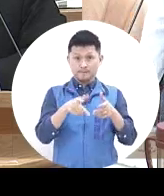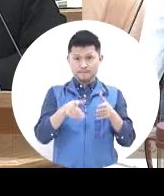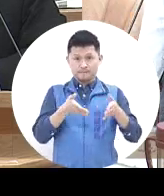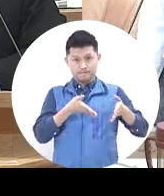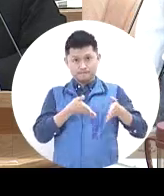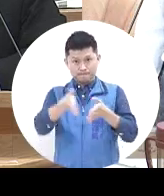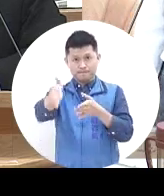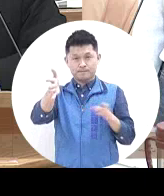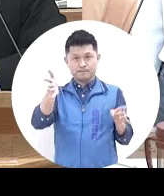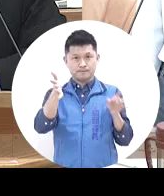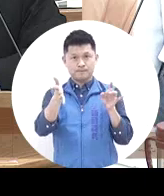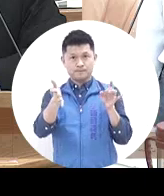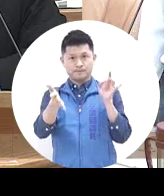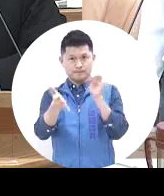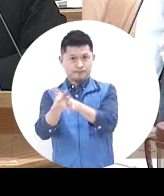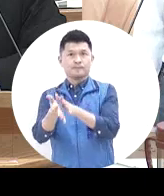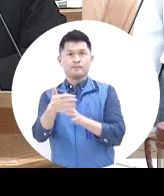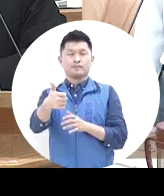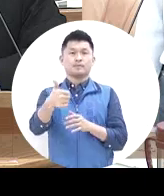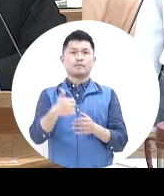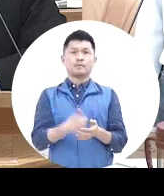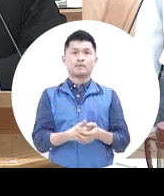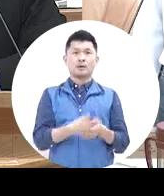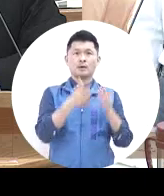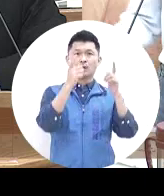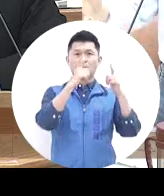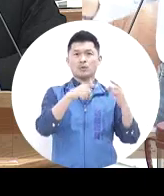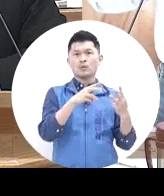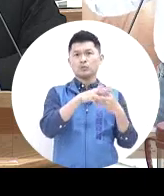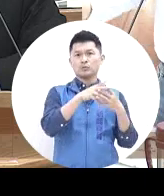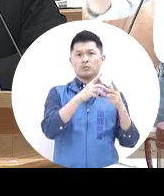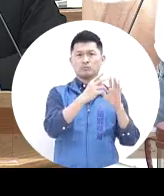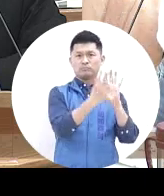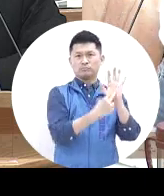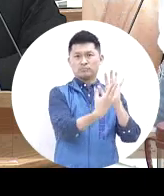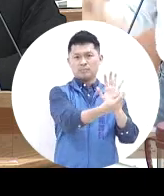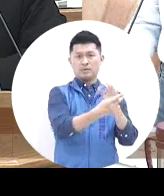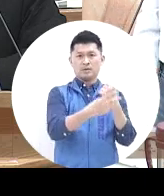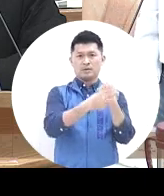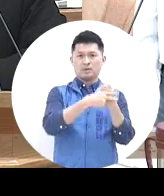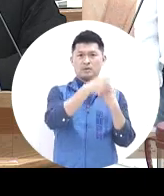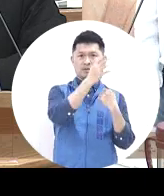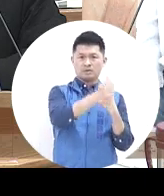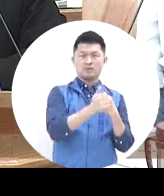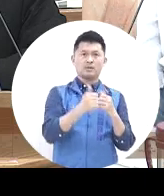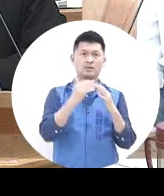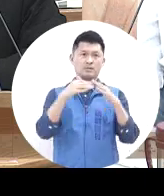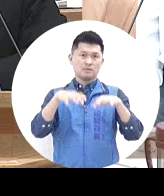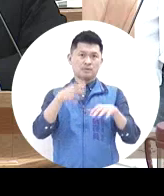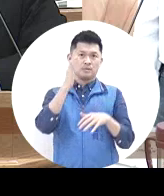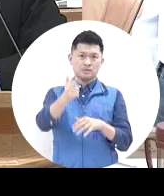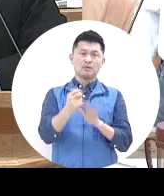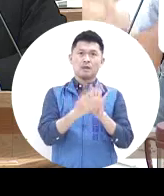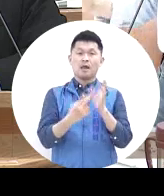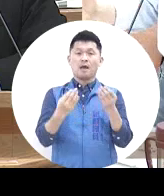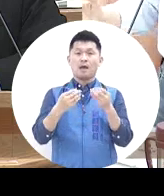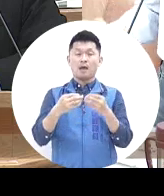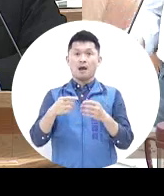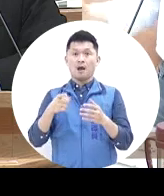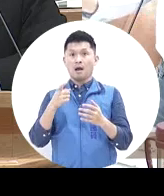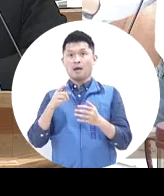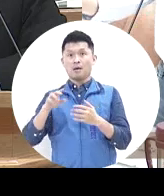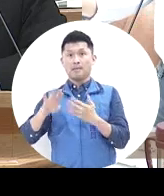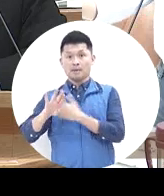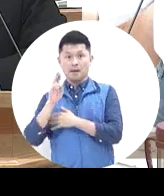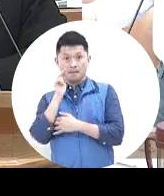你点点啊发包，你对泸州人嘛无交代，对里长、林长拢无说明，时间去有人抓着，你才说明